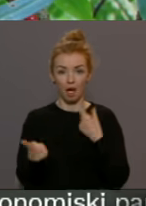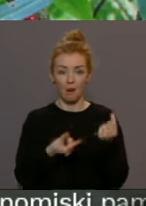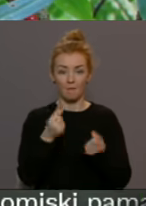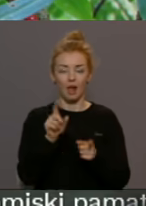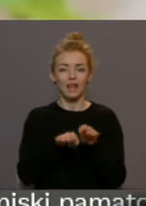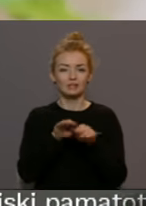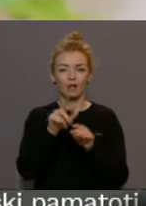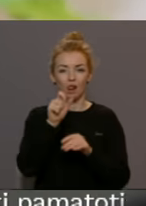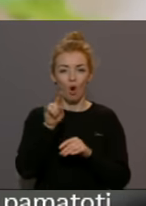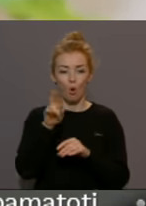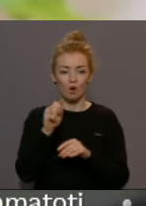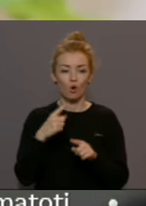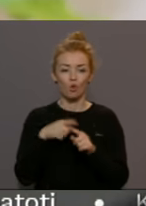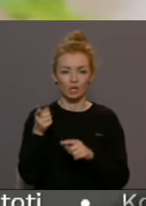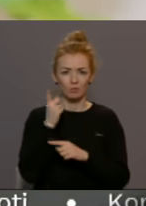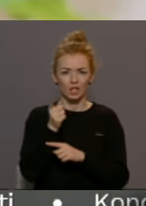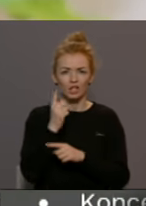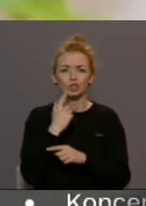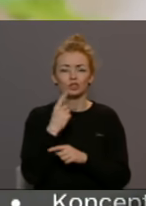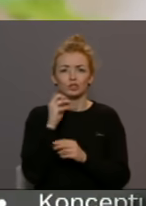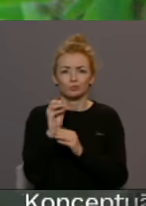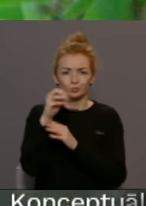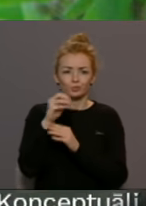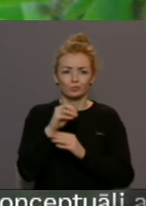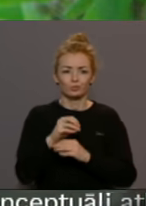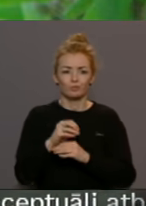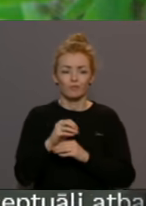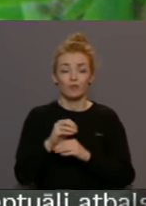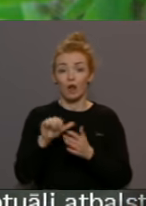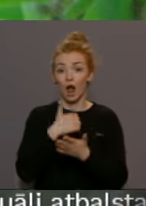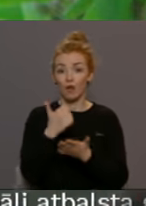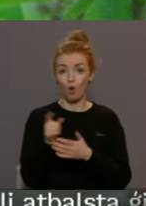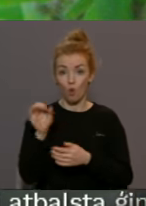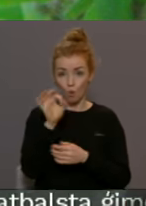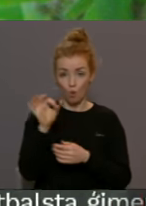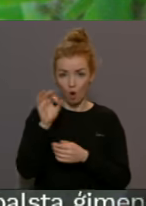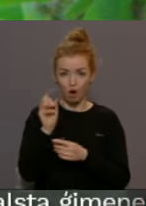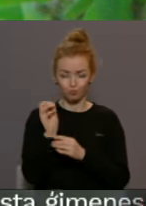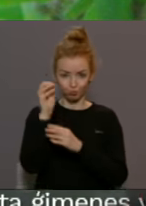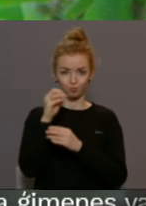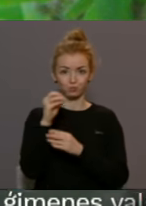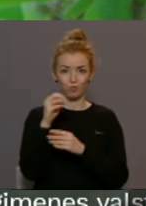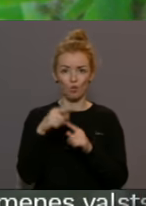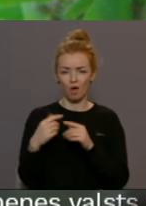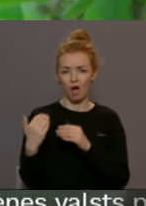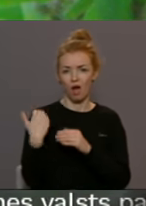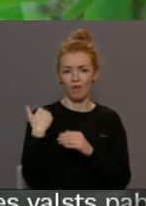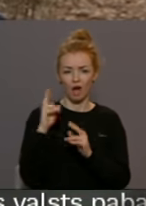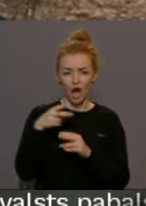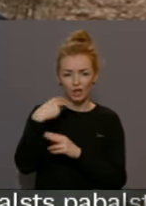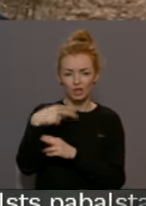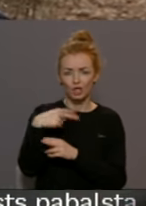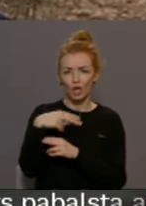lauru lapām, un ogas ir brīdinoši koši sarkanas. Galvenais odziņas viņam nogatavojas un ļoti atgādina ķiršus,